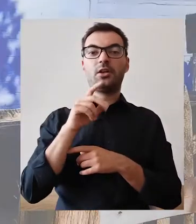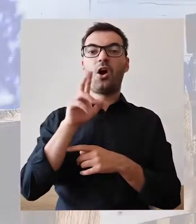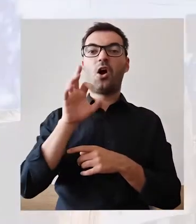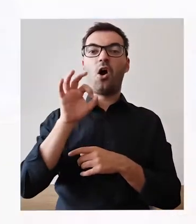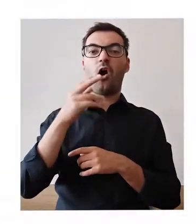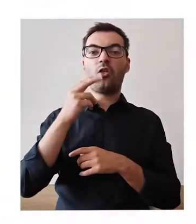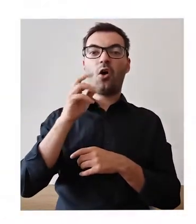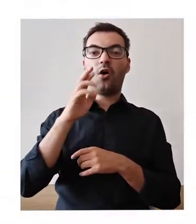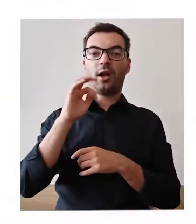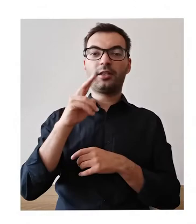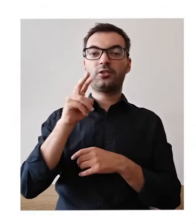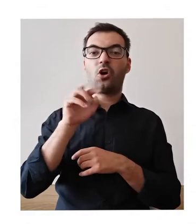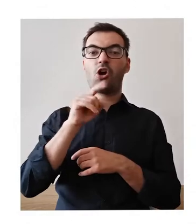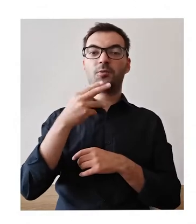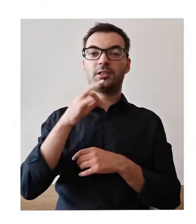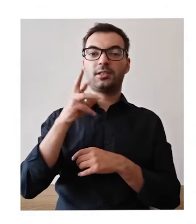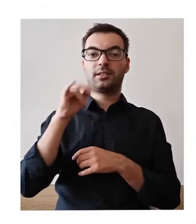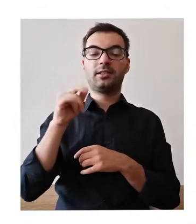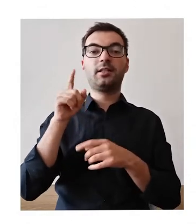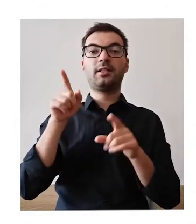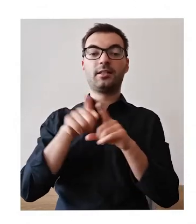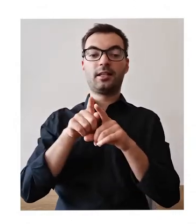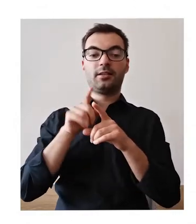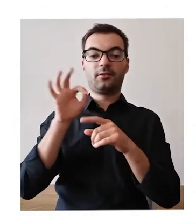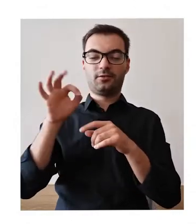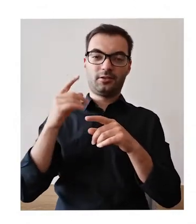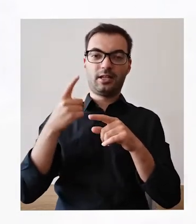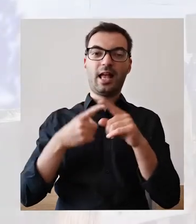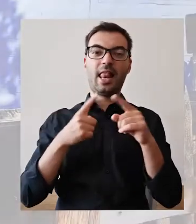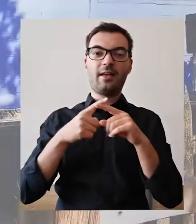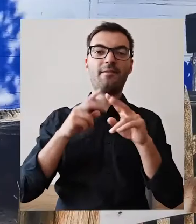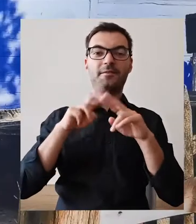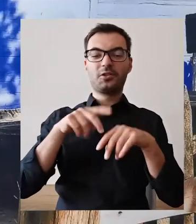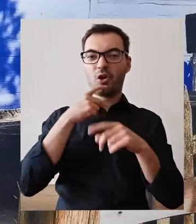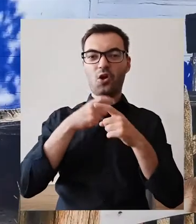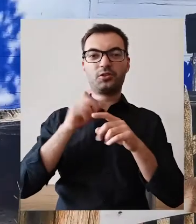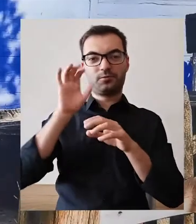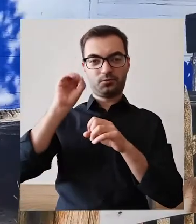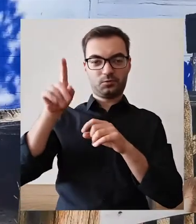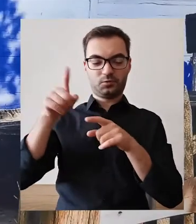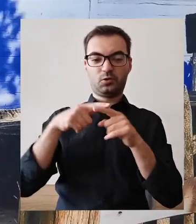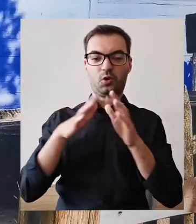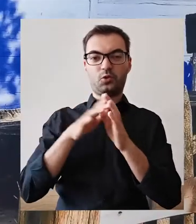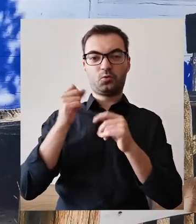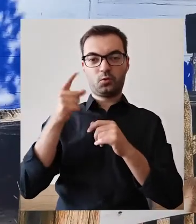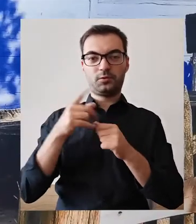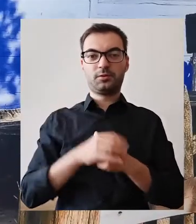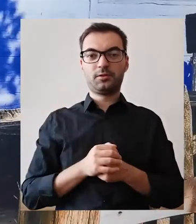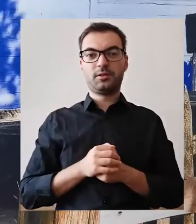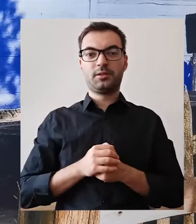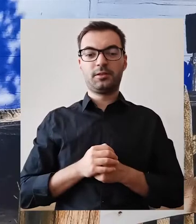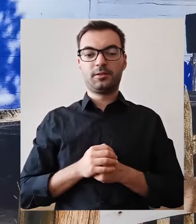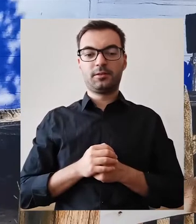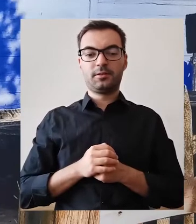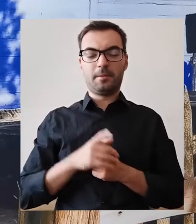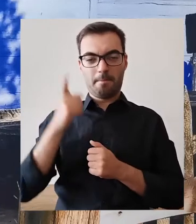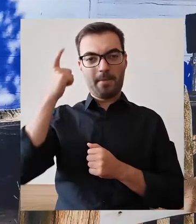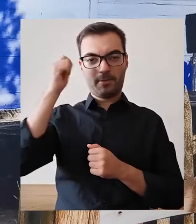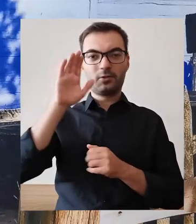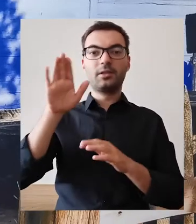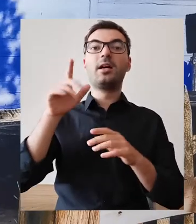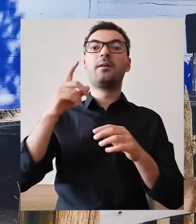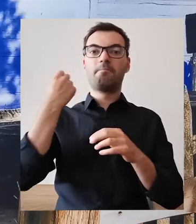w tym kościele znajdą państwo również jego relikwie bardzo ciekawy niezwykły